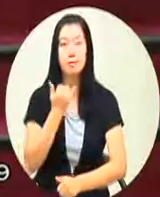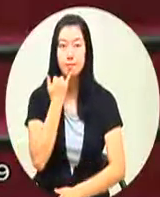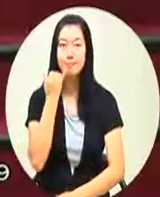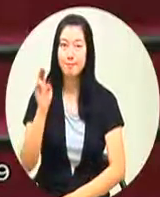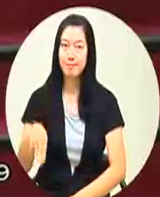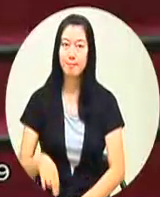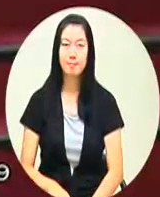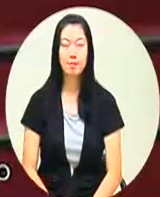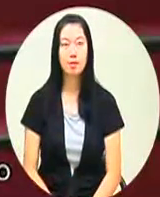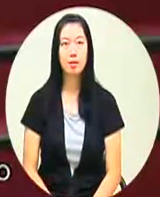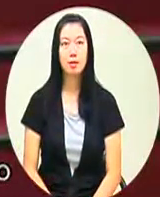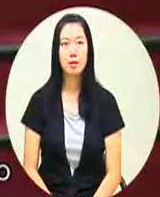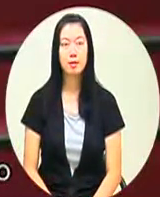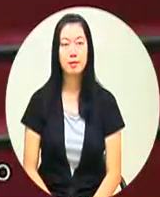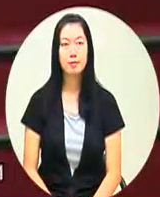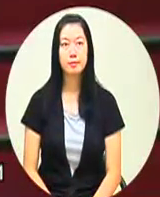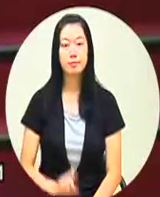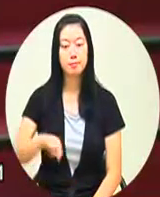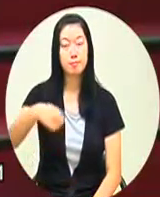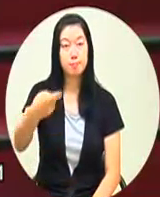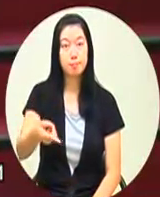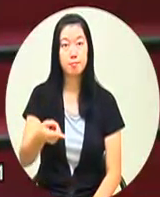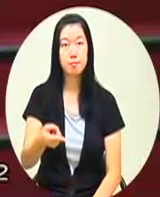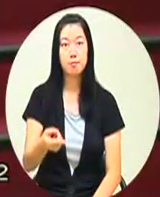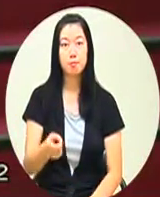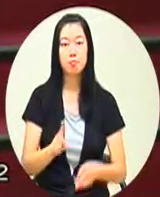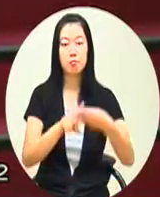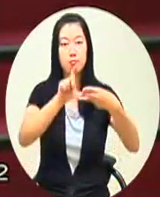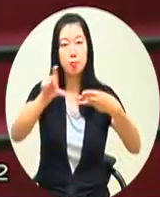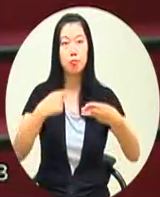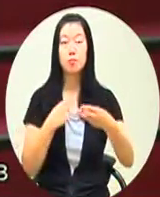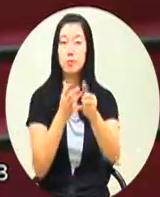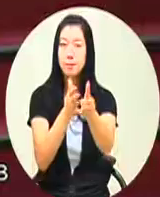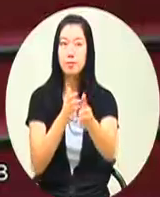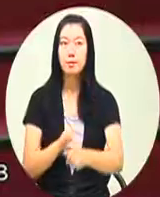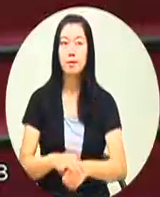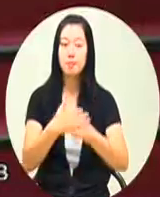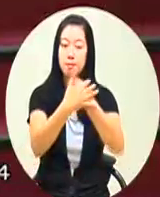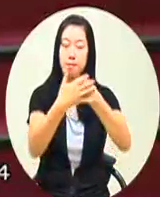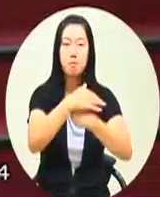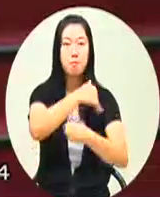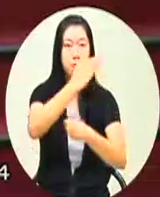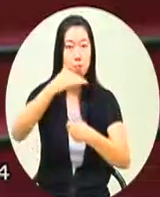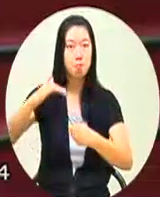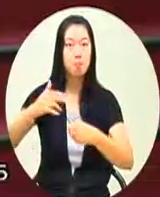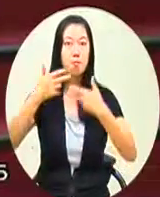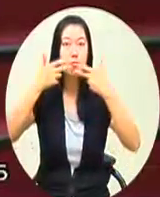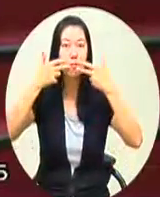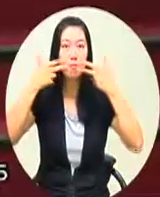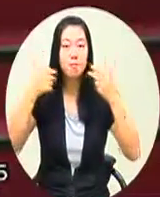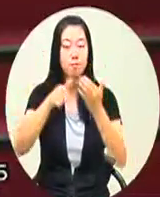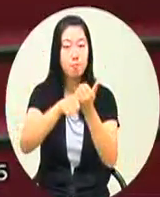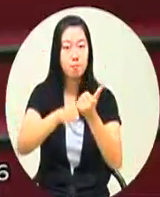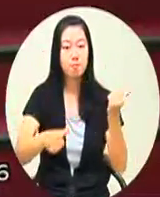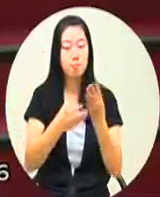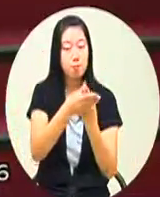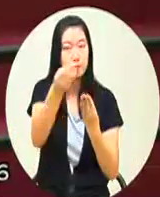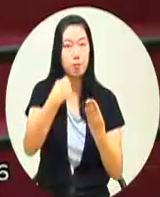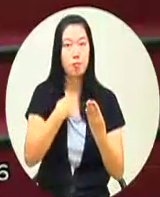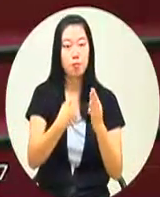那么下一个题目，宝山的野生茶，我们叫